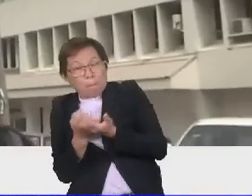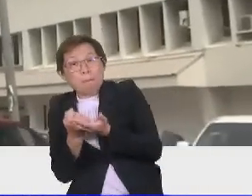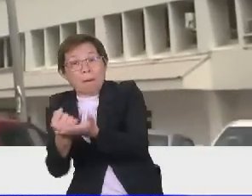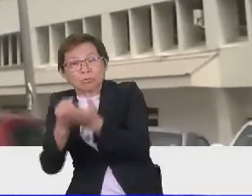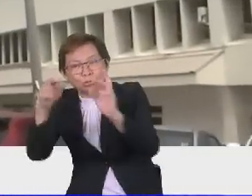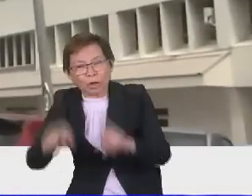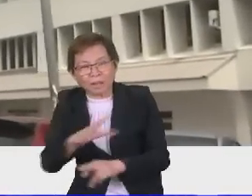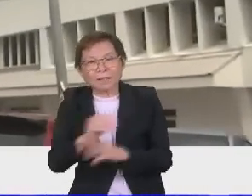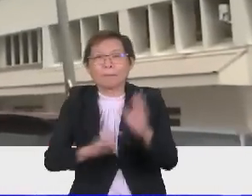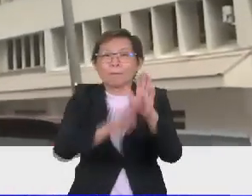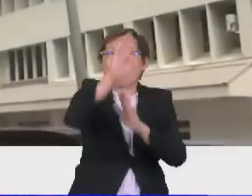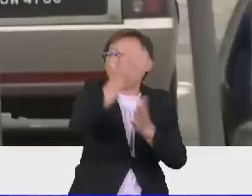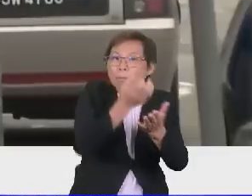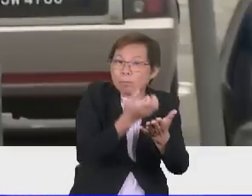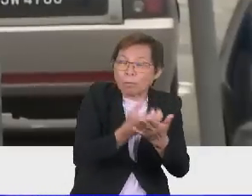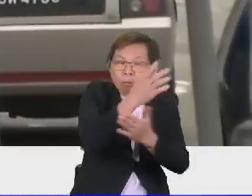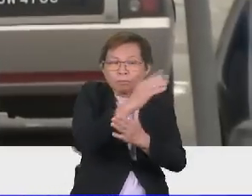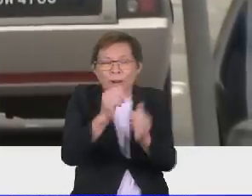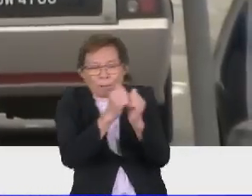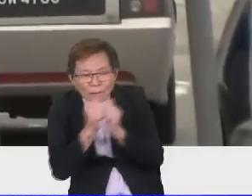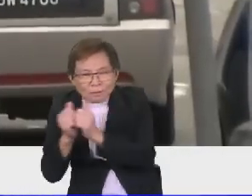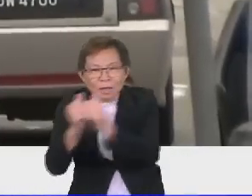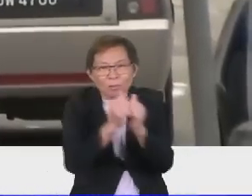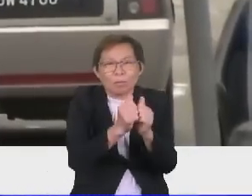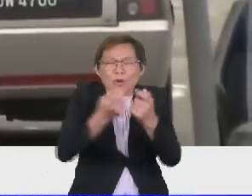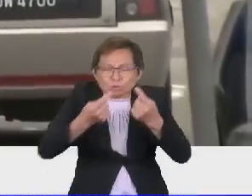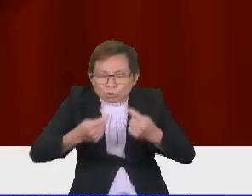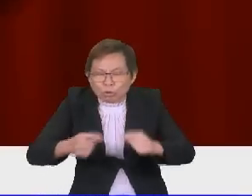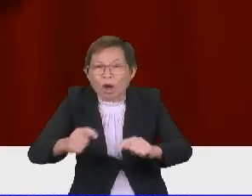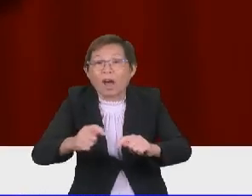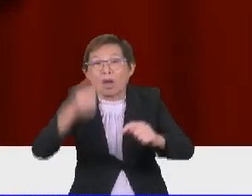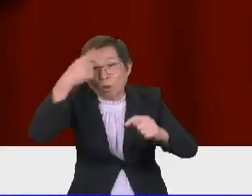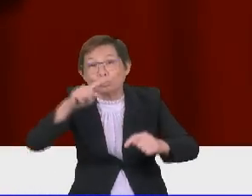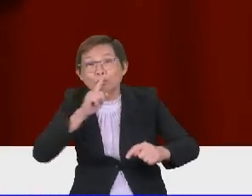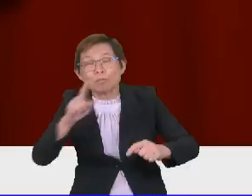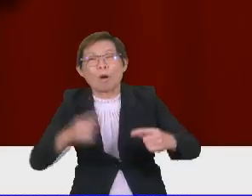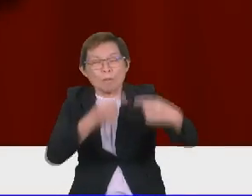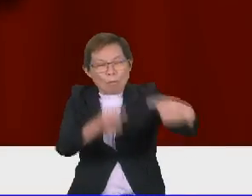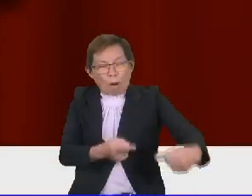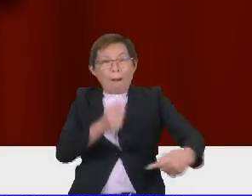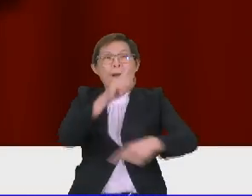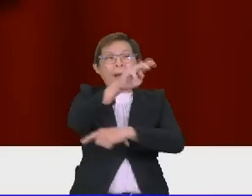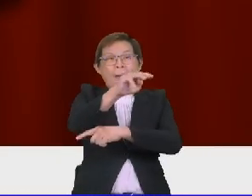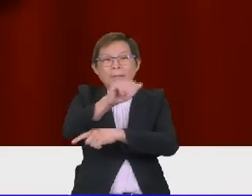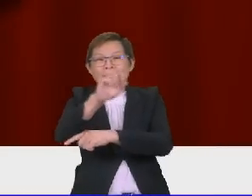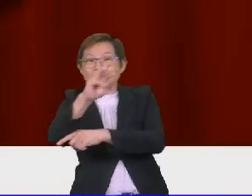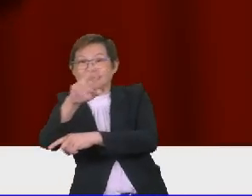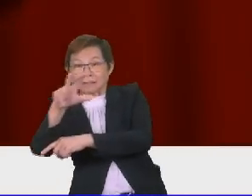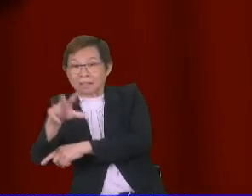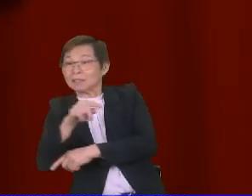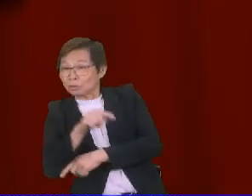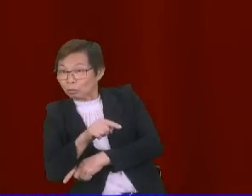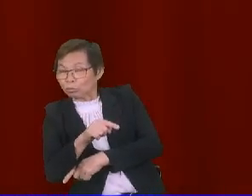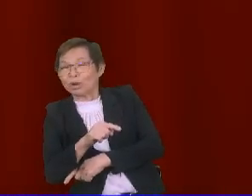dan membangun ekonomi serta bersama-sama berusaha untuk memastikan perjuangan perjanjian Malaysia 1963